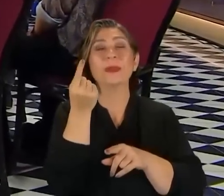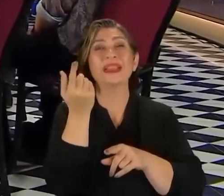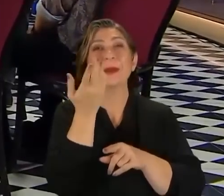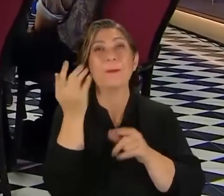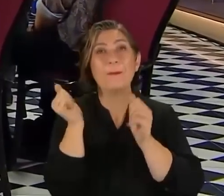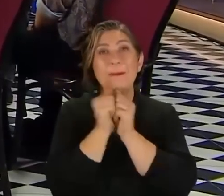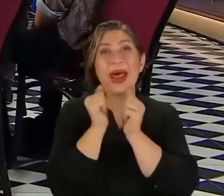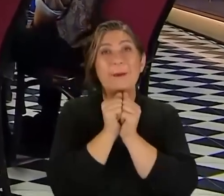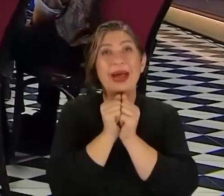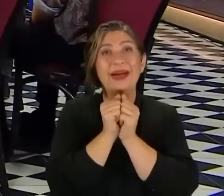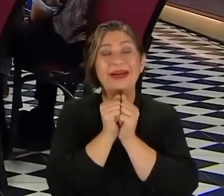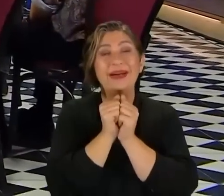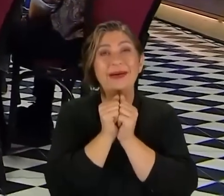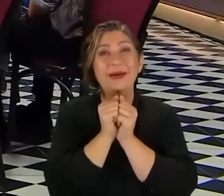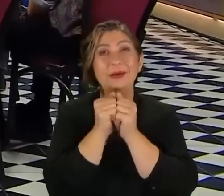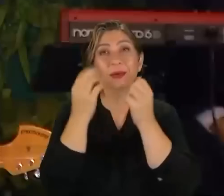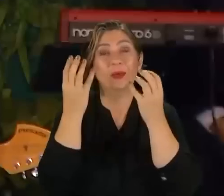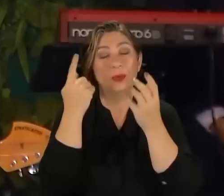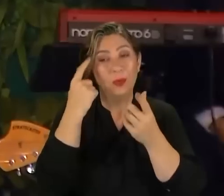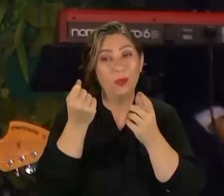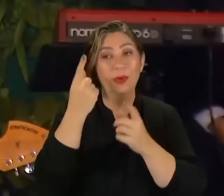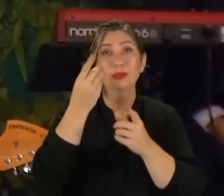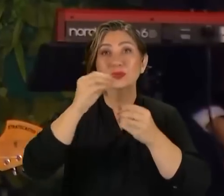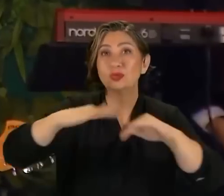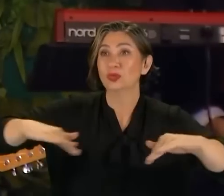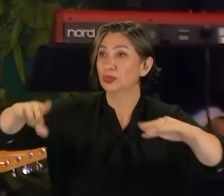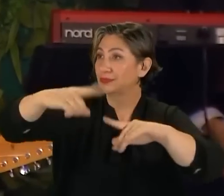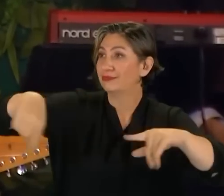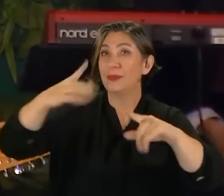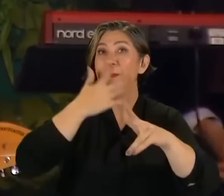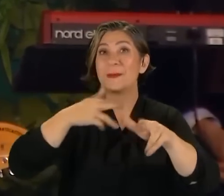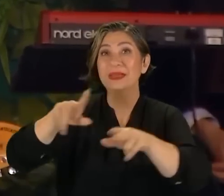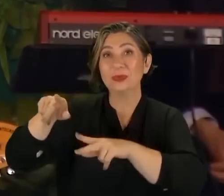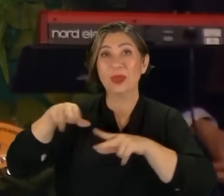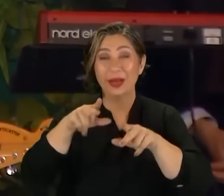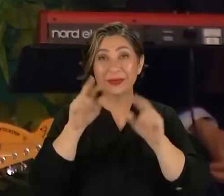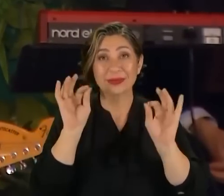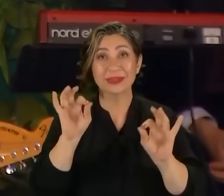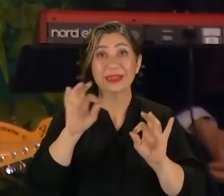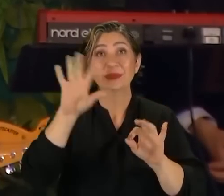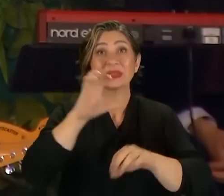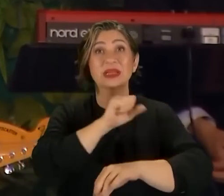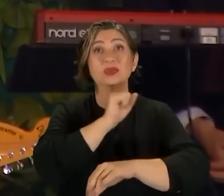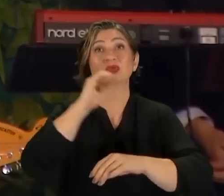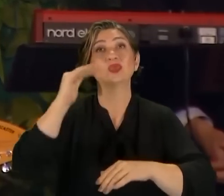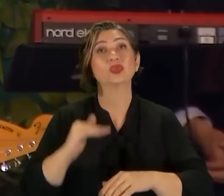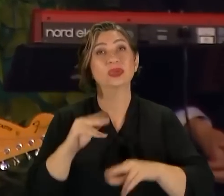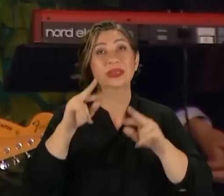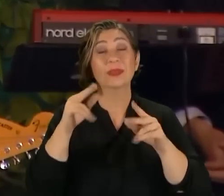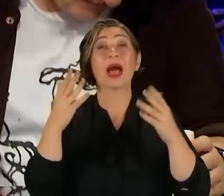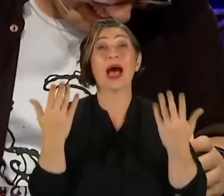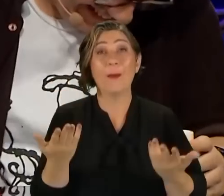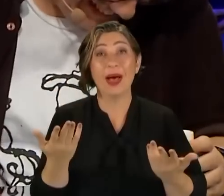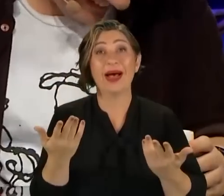Yani beraber oluşturdukları. Çocuklar da birbirlerine benziyorlar, değil mi? Hepsinin tansiyonu düşük gibi.